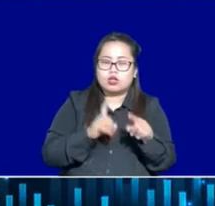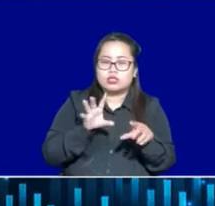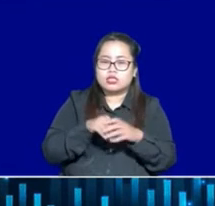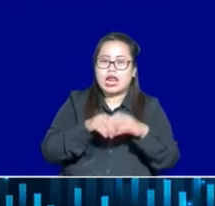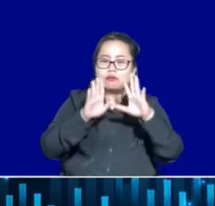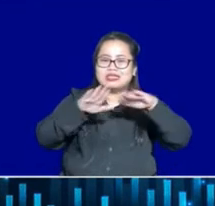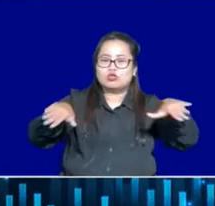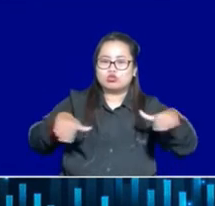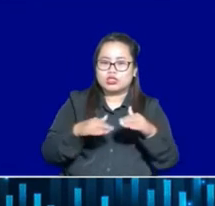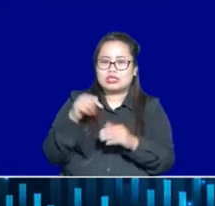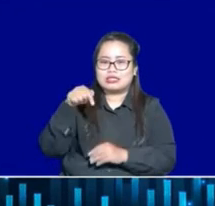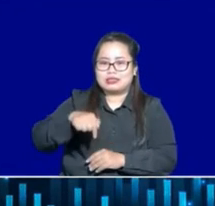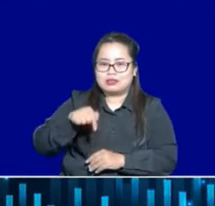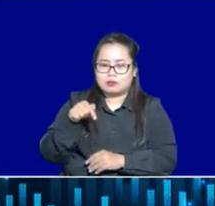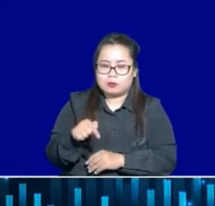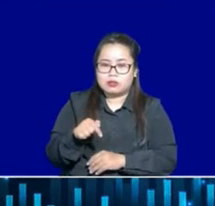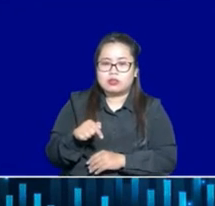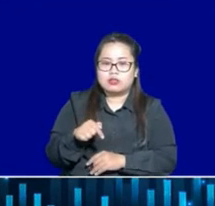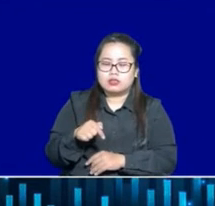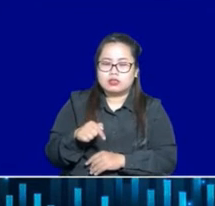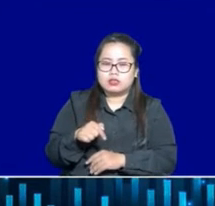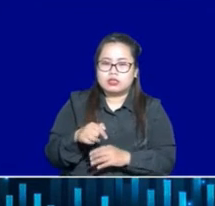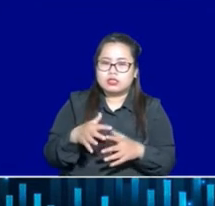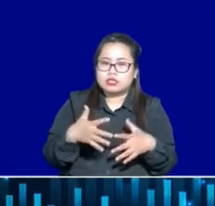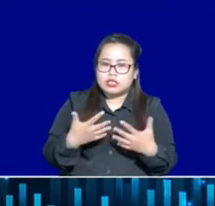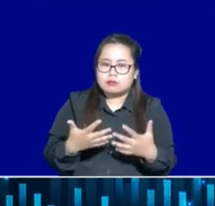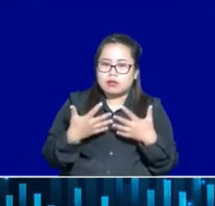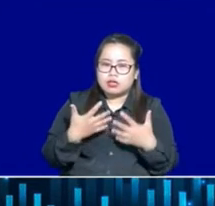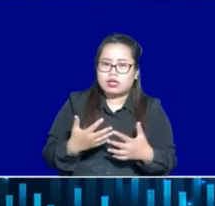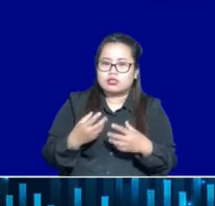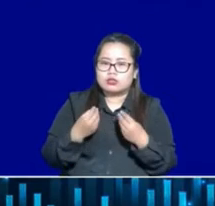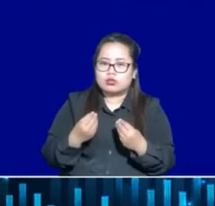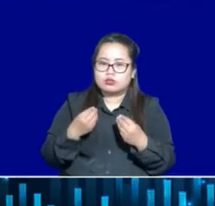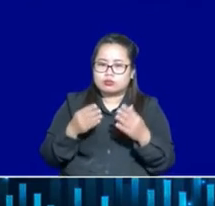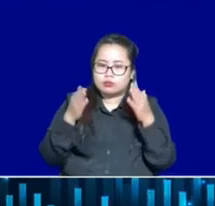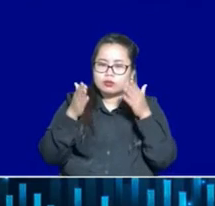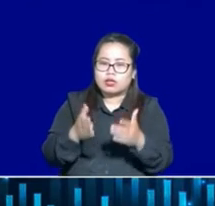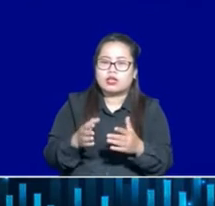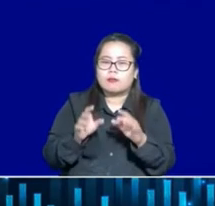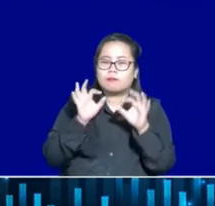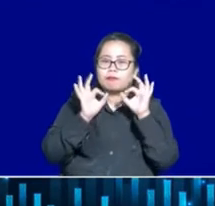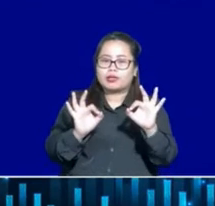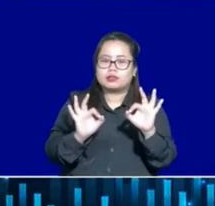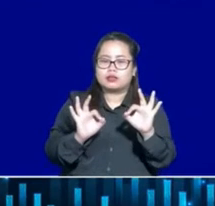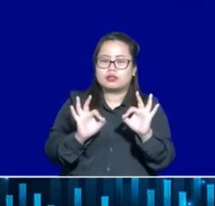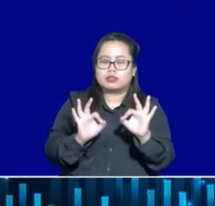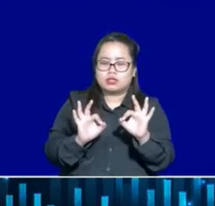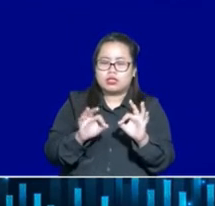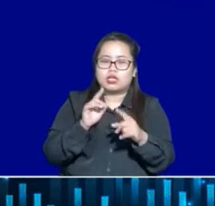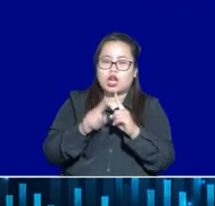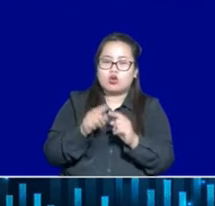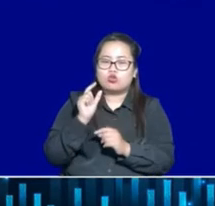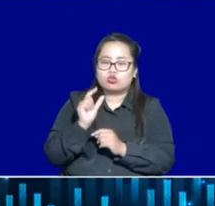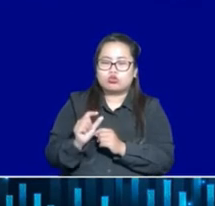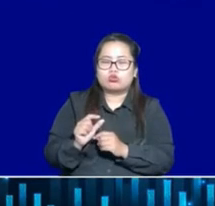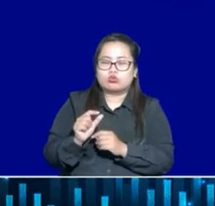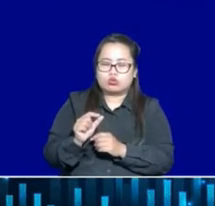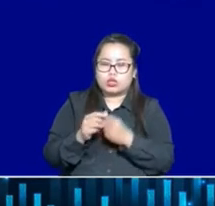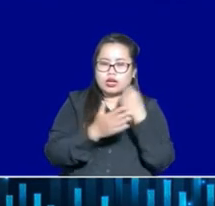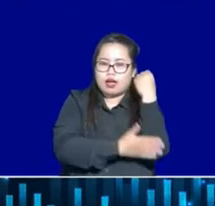ini, di mana intervensi yang pas buat kita, sebuah negara, sebuah